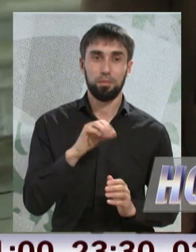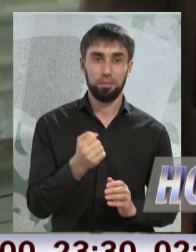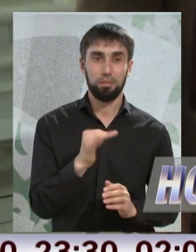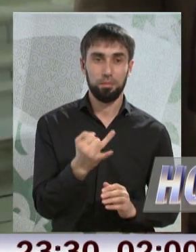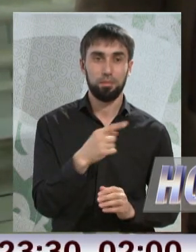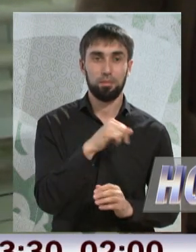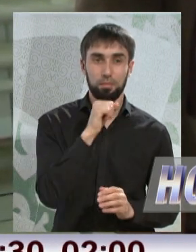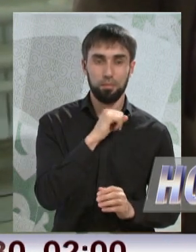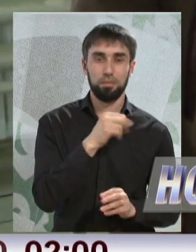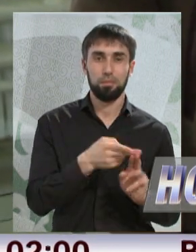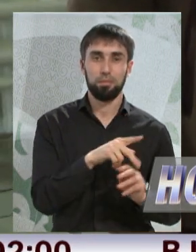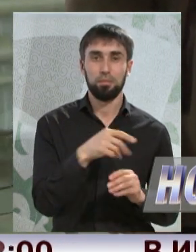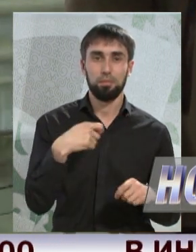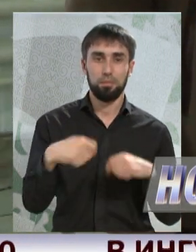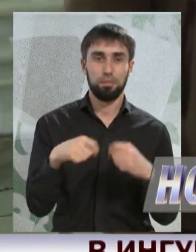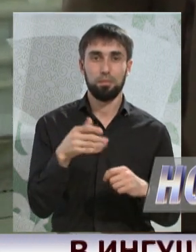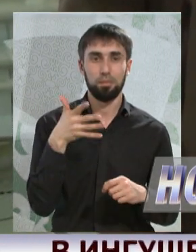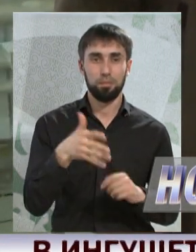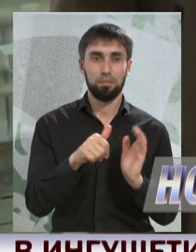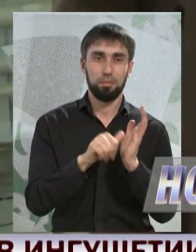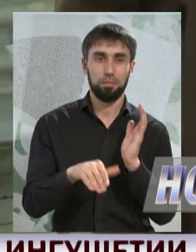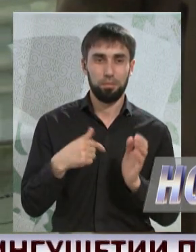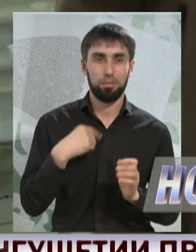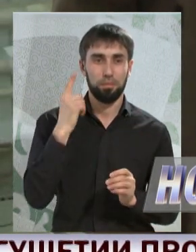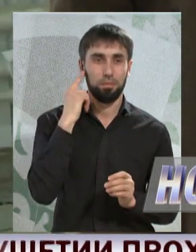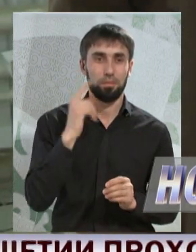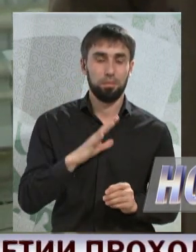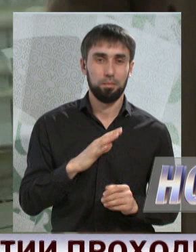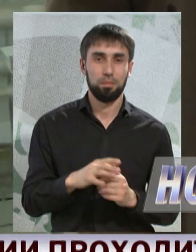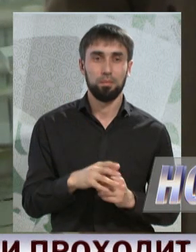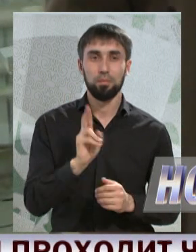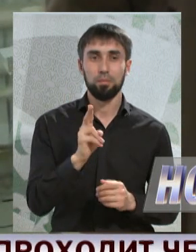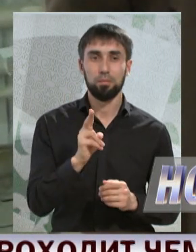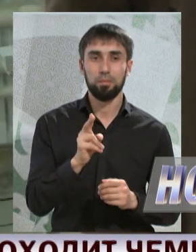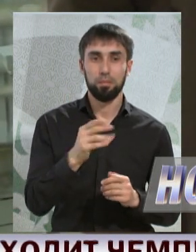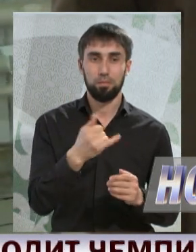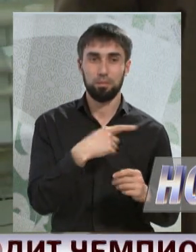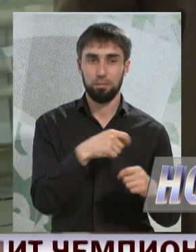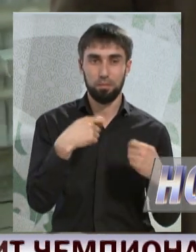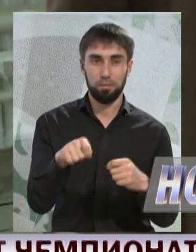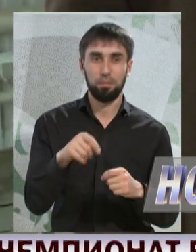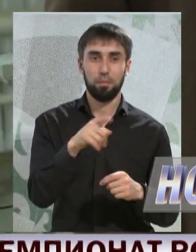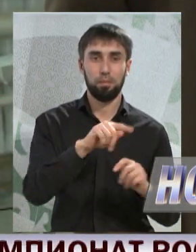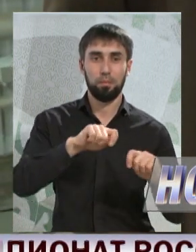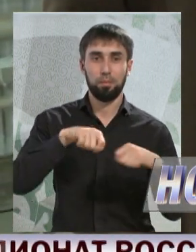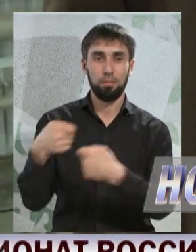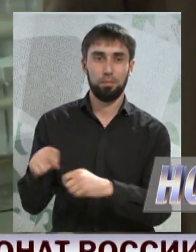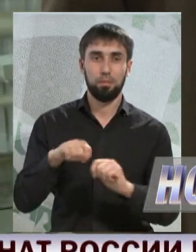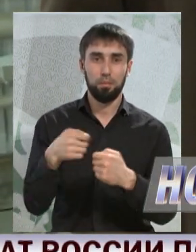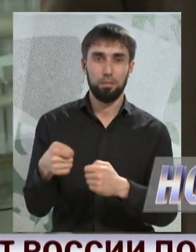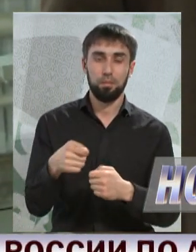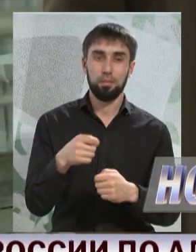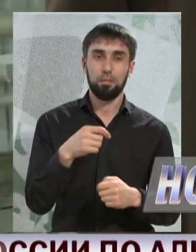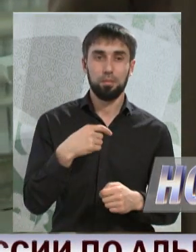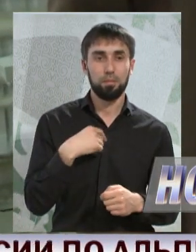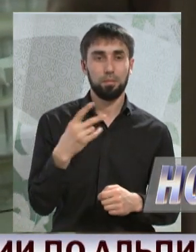тысяч. Мне говорят, вот этим перекупщикам. Значит, нам как это сделать, чтобы в рамках